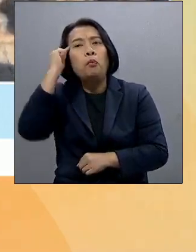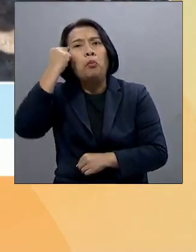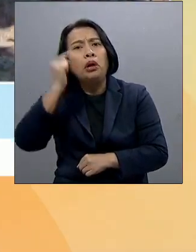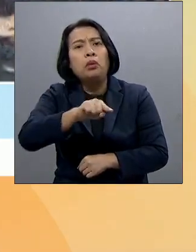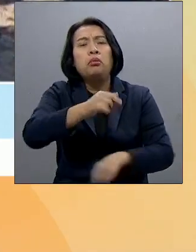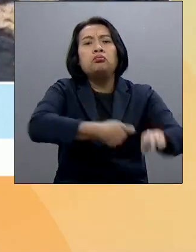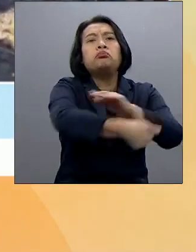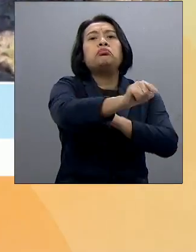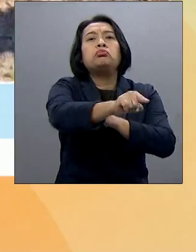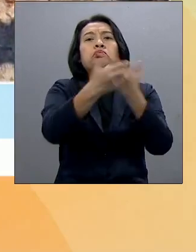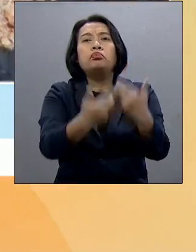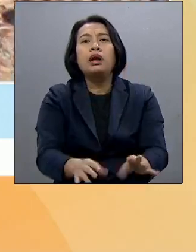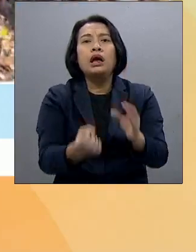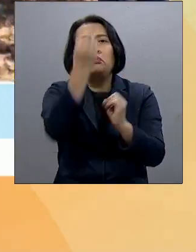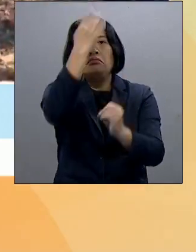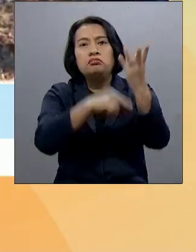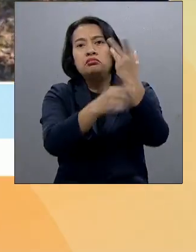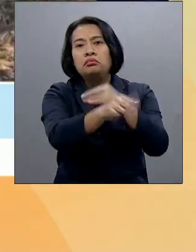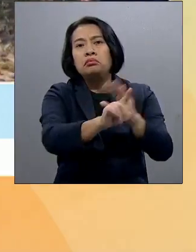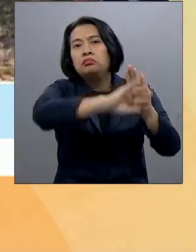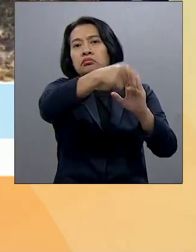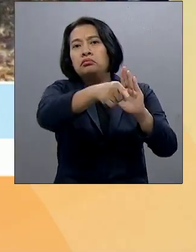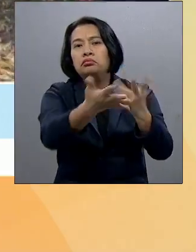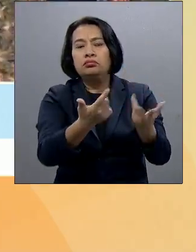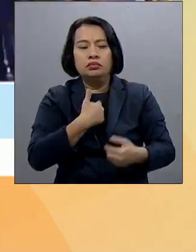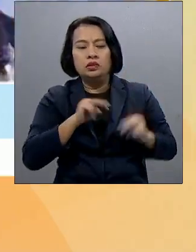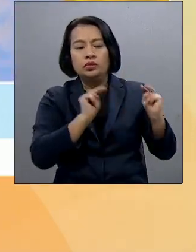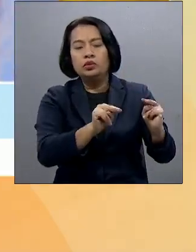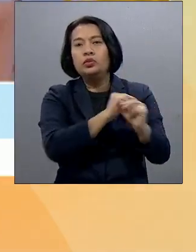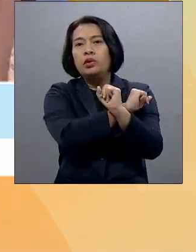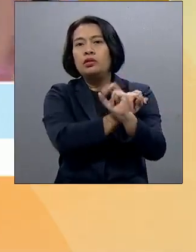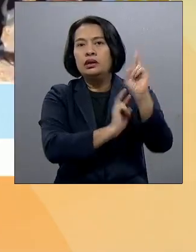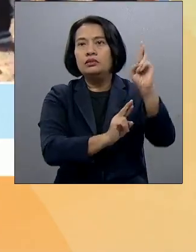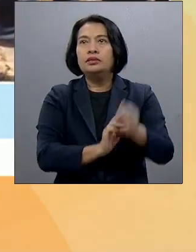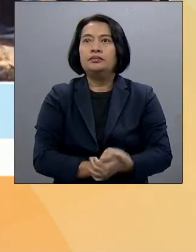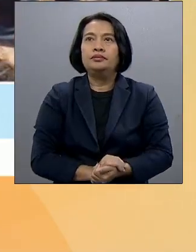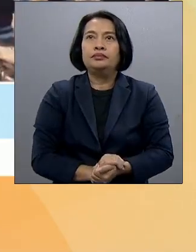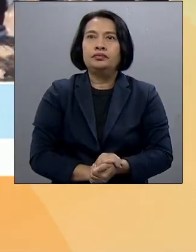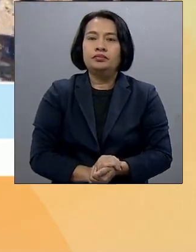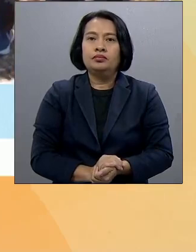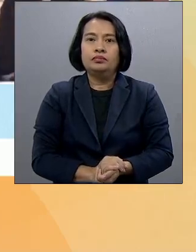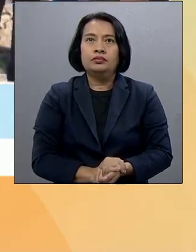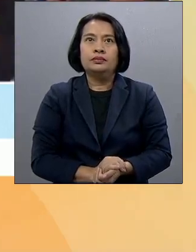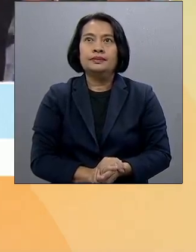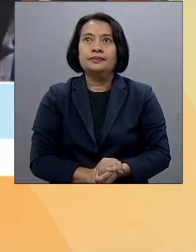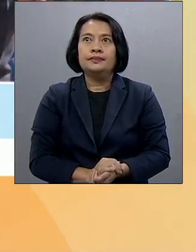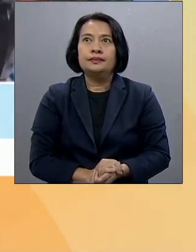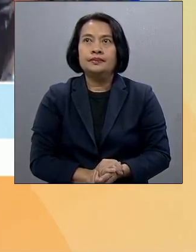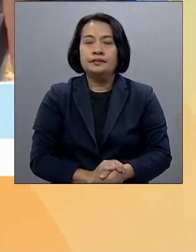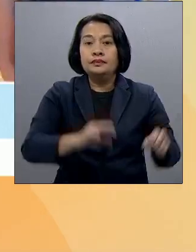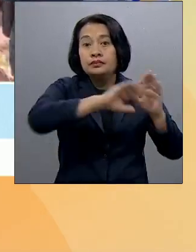าเสร็จหรือยังหรือว่ายังอยู่เราก็ต้องเฝ้าระวังนะครับซึ่งทางเจ้าหน้าที่เขาบอกว่าทางที่เขาตับเต่าเข